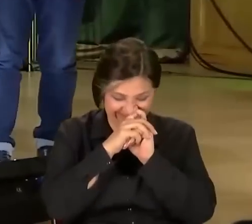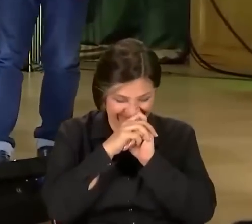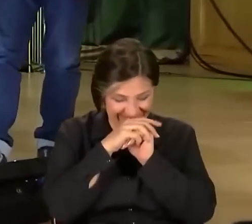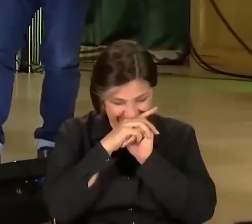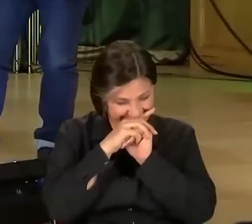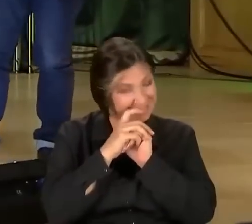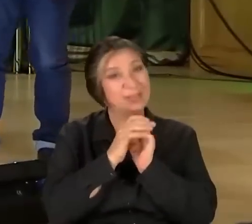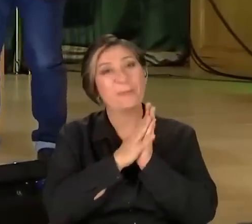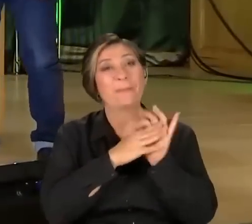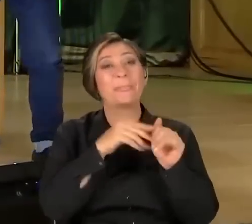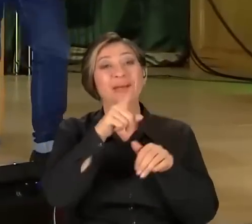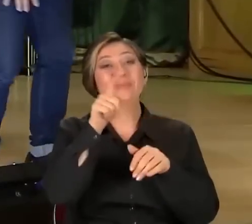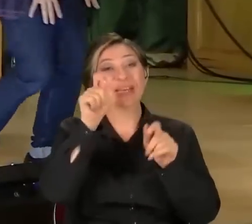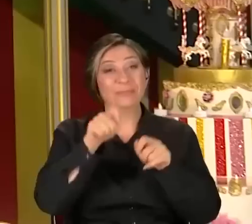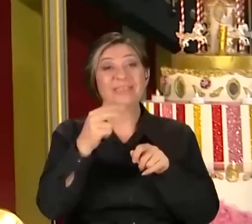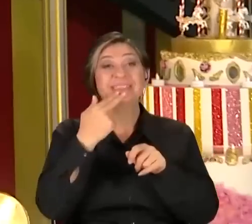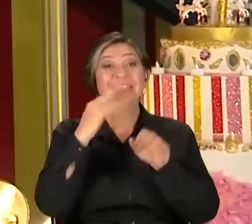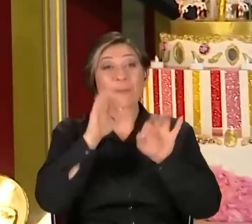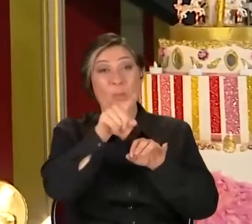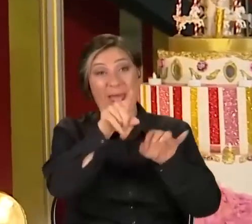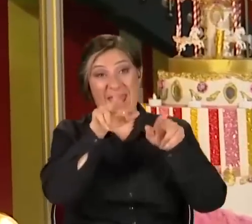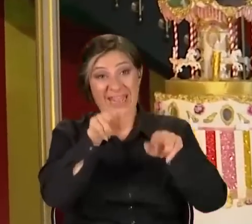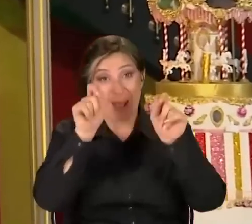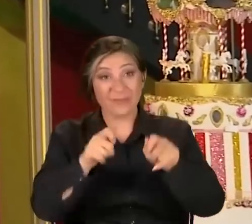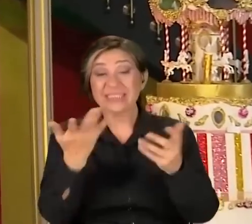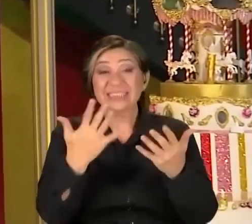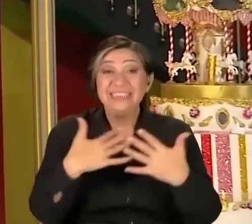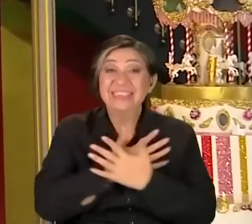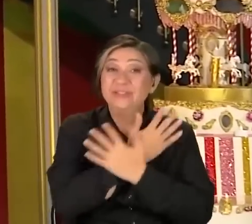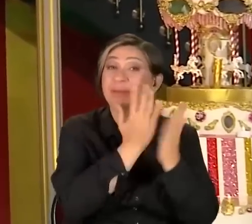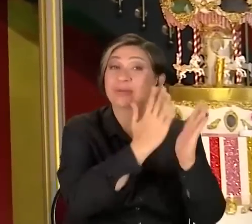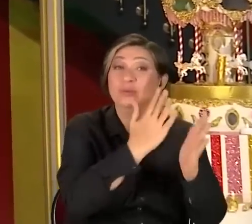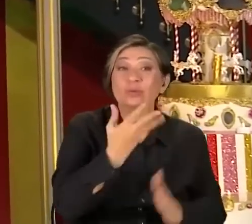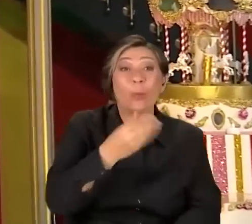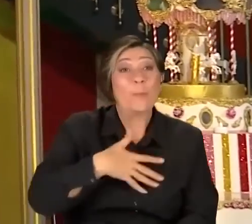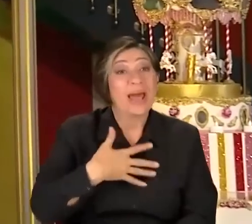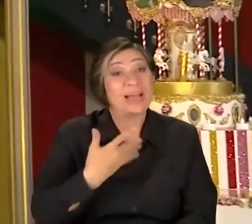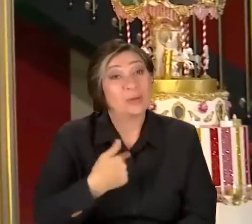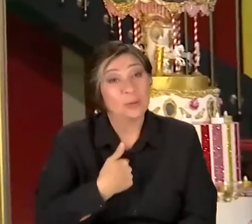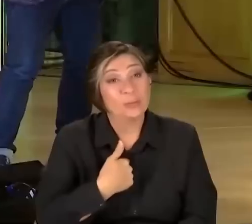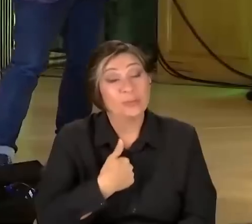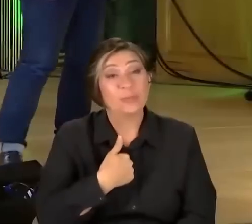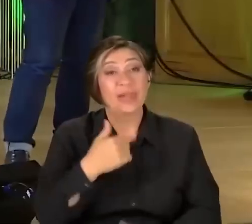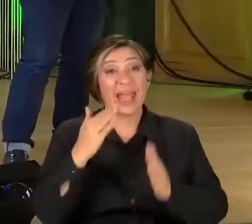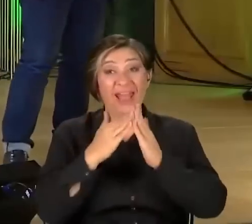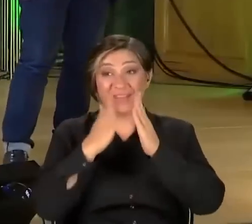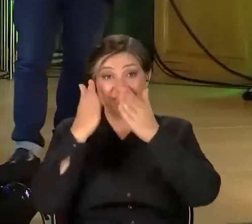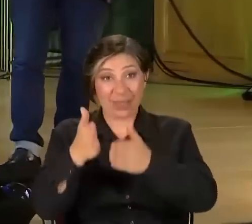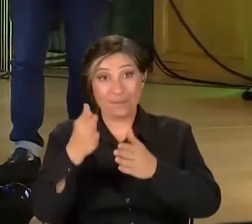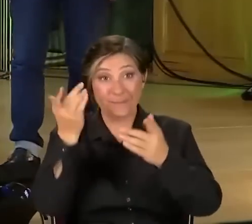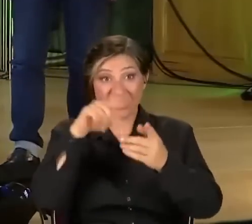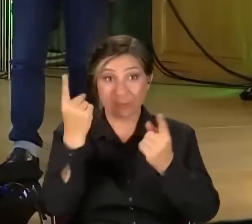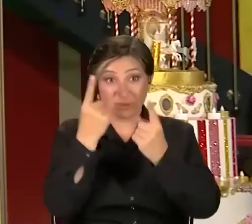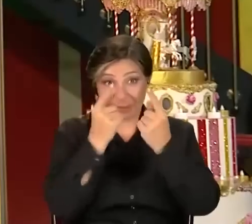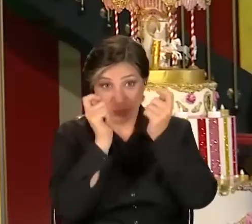Şimdi sen bunları yaparken ve kız sürekli böyle yaparken nasıl sevişmeye gidiyorsunuz Çok merak ediyorum yani eve eve gidince başka